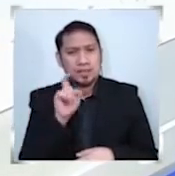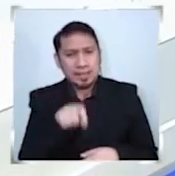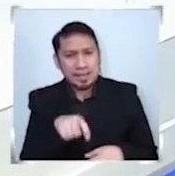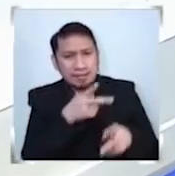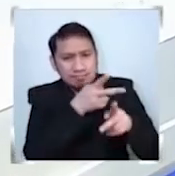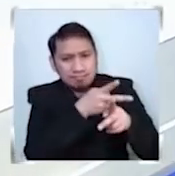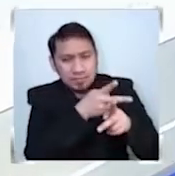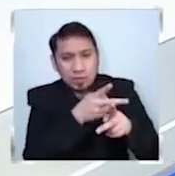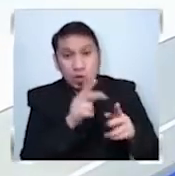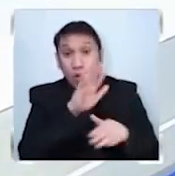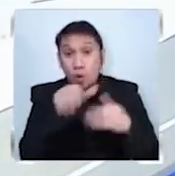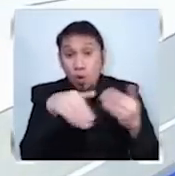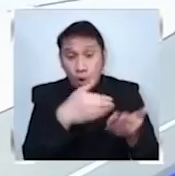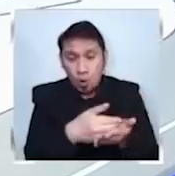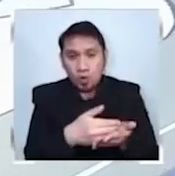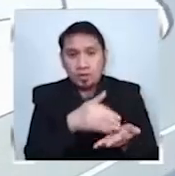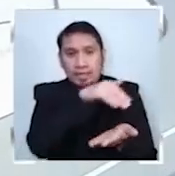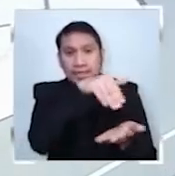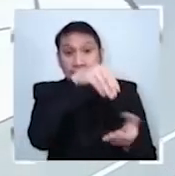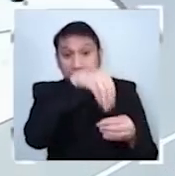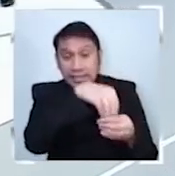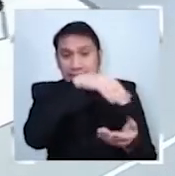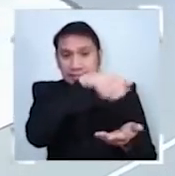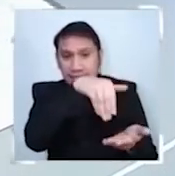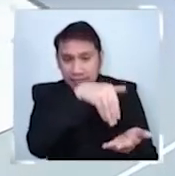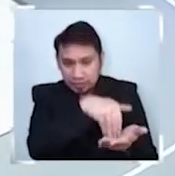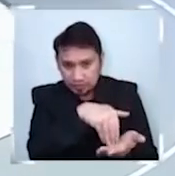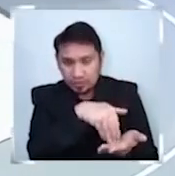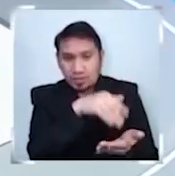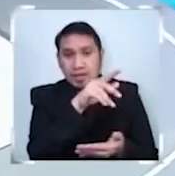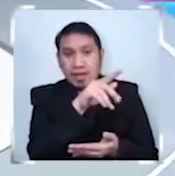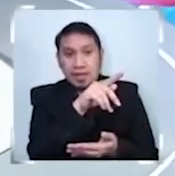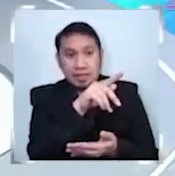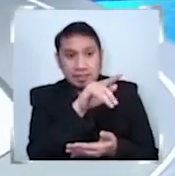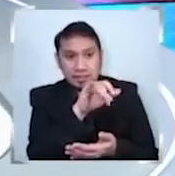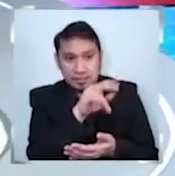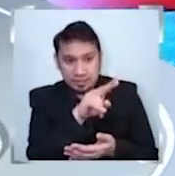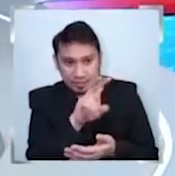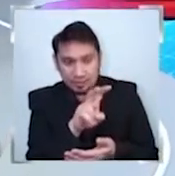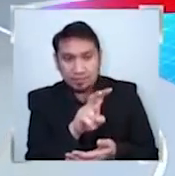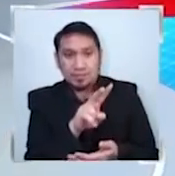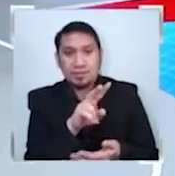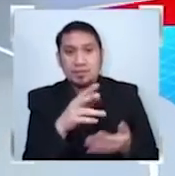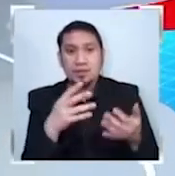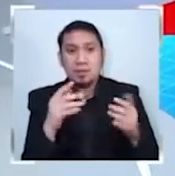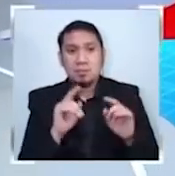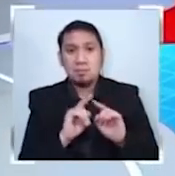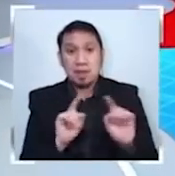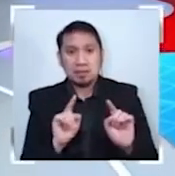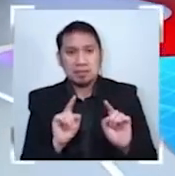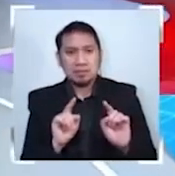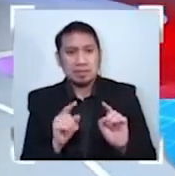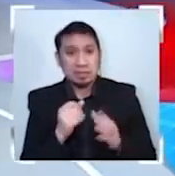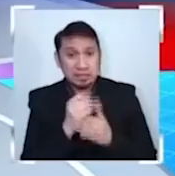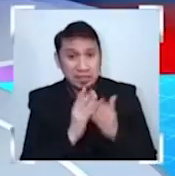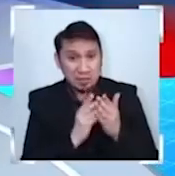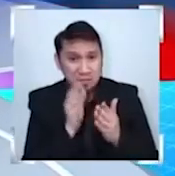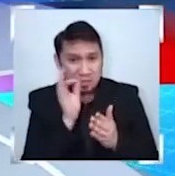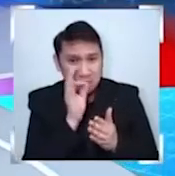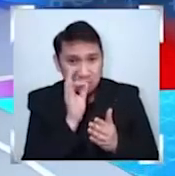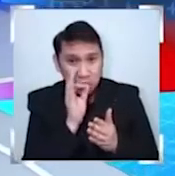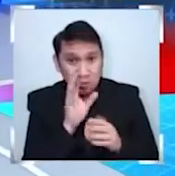kabisera ng Kyiv. May 4 pang uuwi sa bansa pero sabi ng DFA, hindi nila mapipilit ang ibang Pinoy na ayaw pang